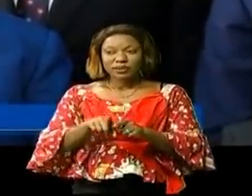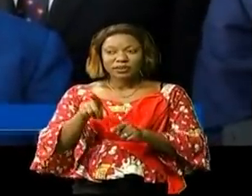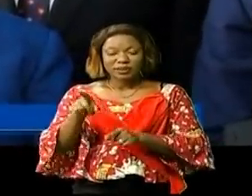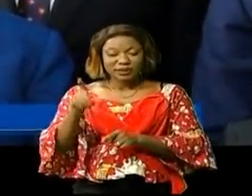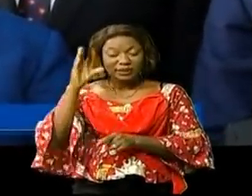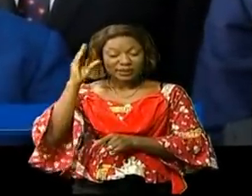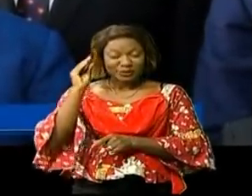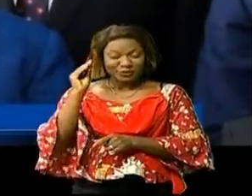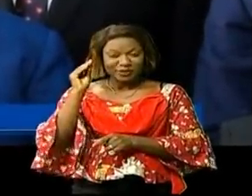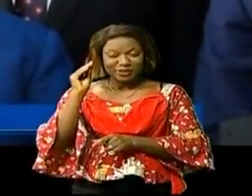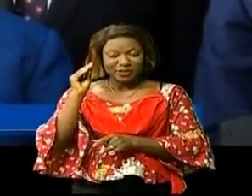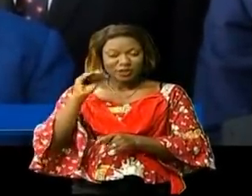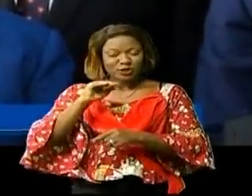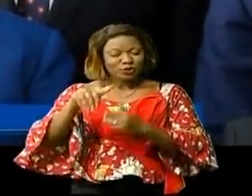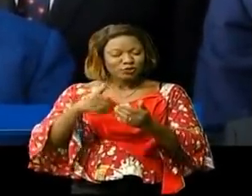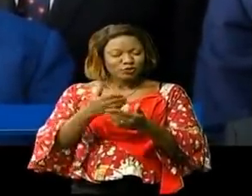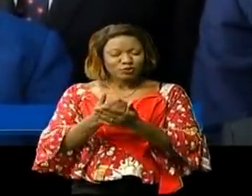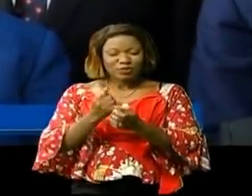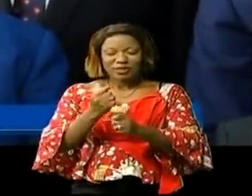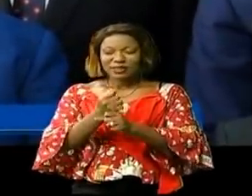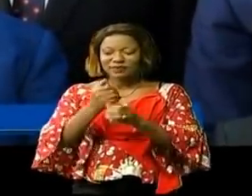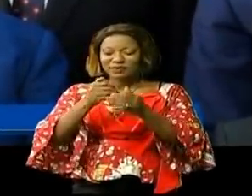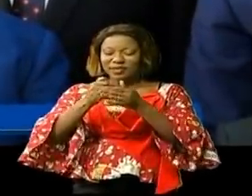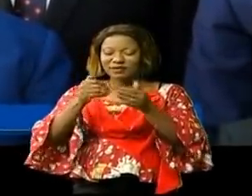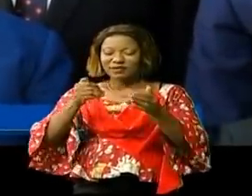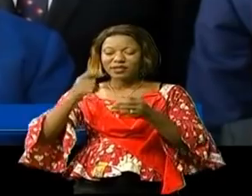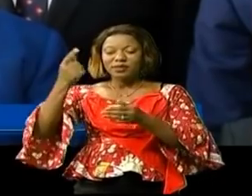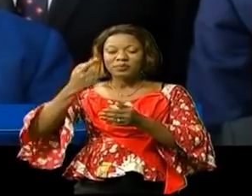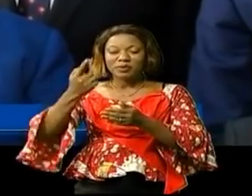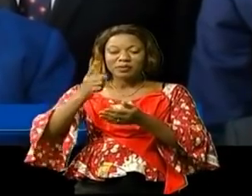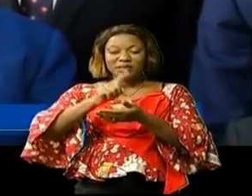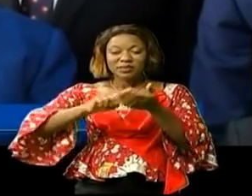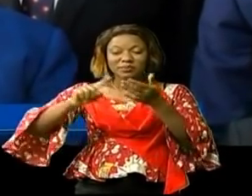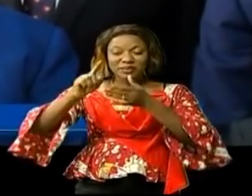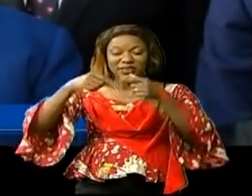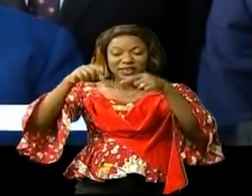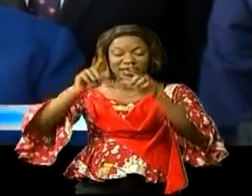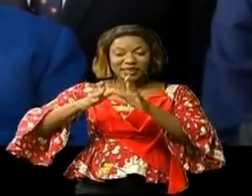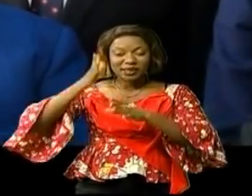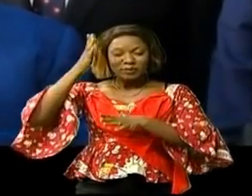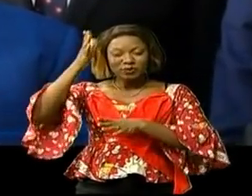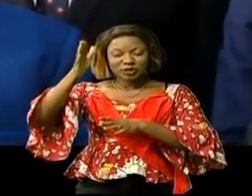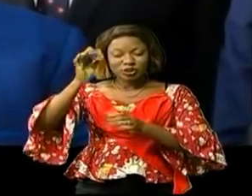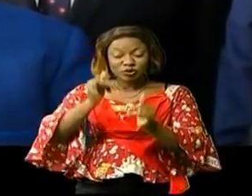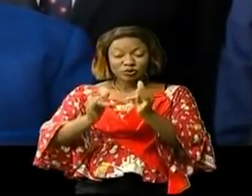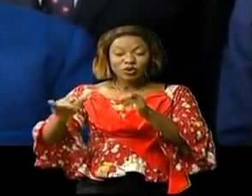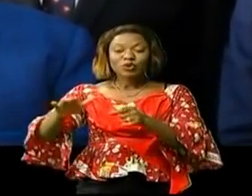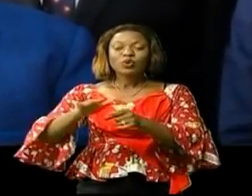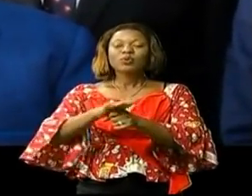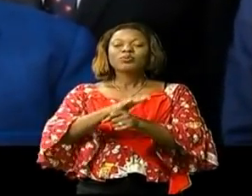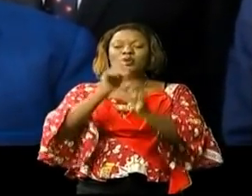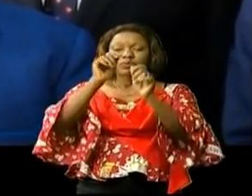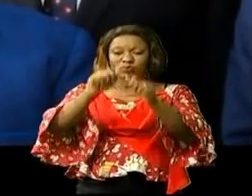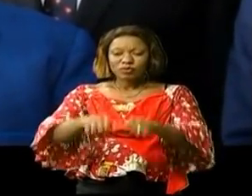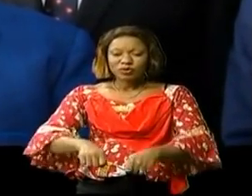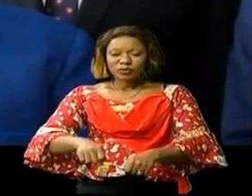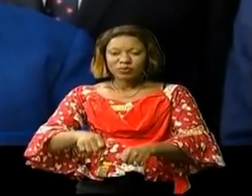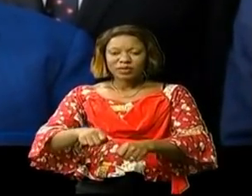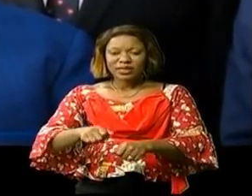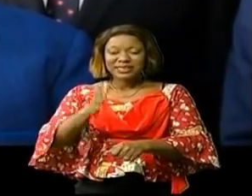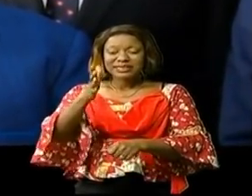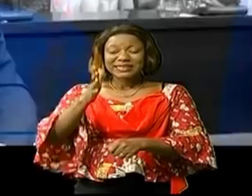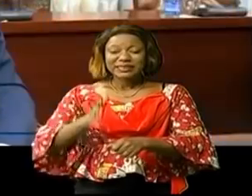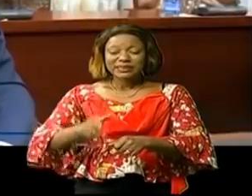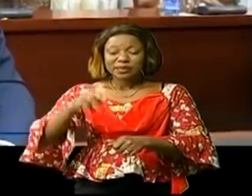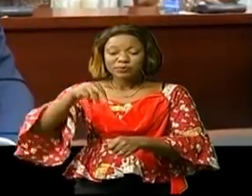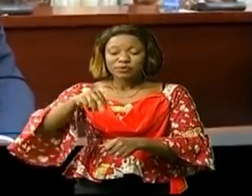J'espère compléter tout le travail préliminaire le premier trimestre de l'année prochaine et dès qu'il est complété, ils pourront mobiliser aux alentours de 500 millions